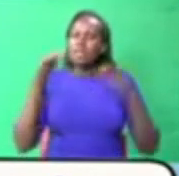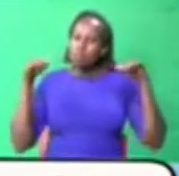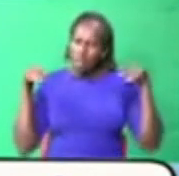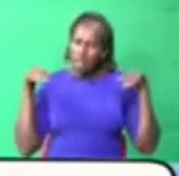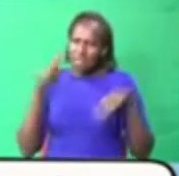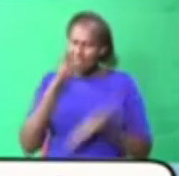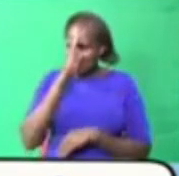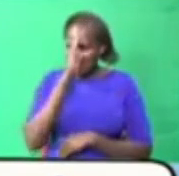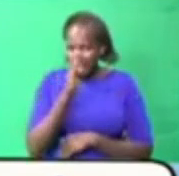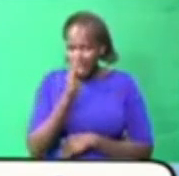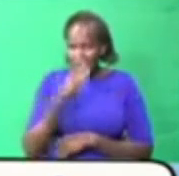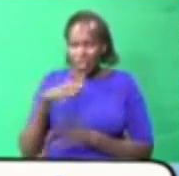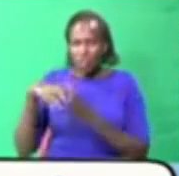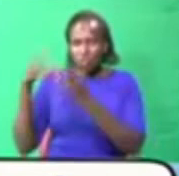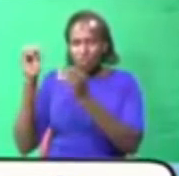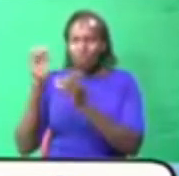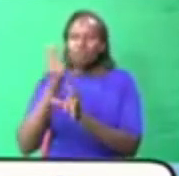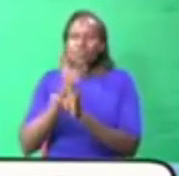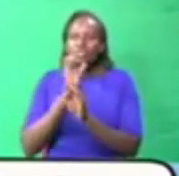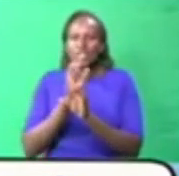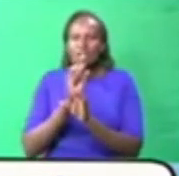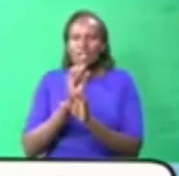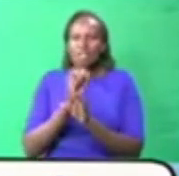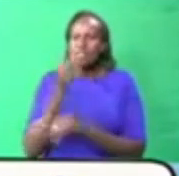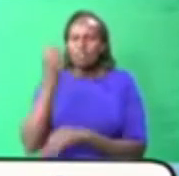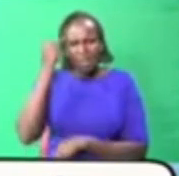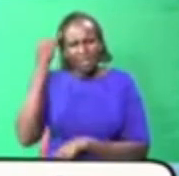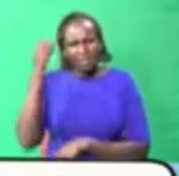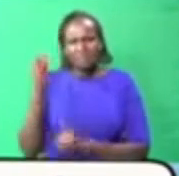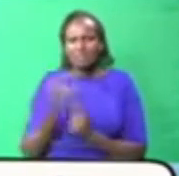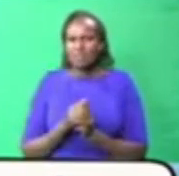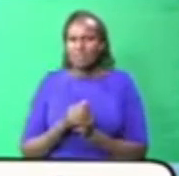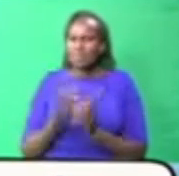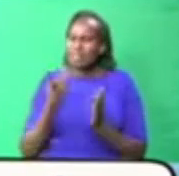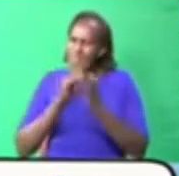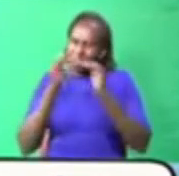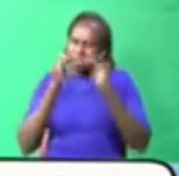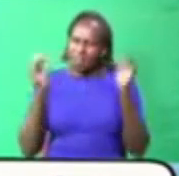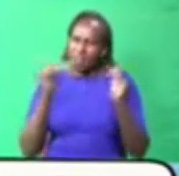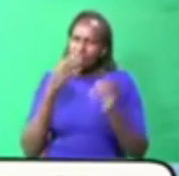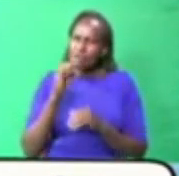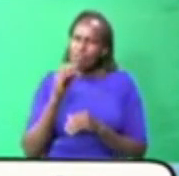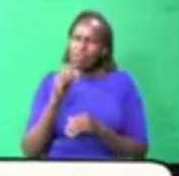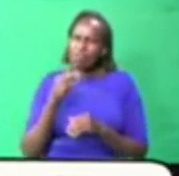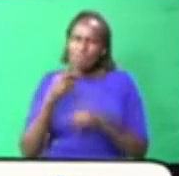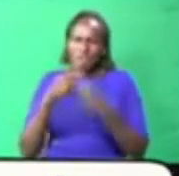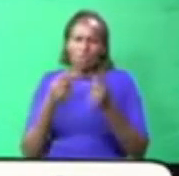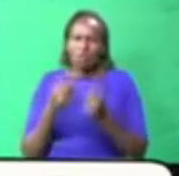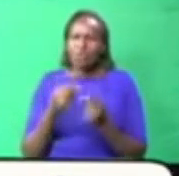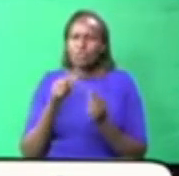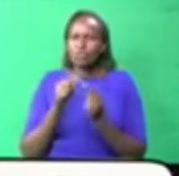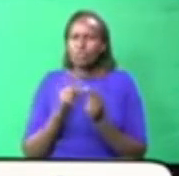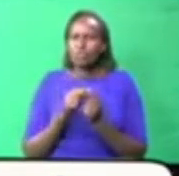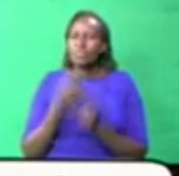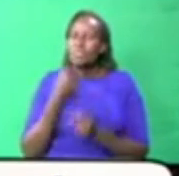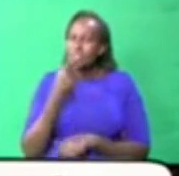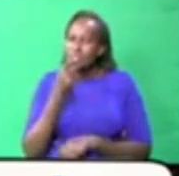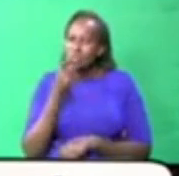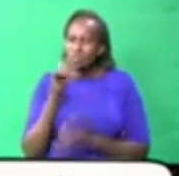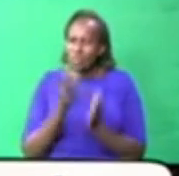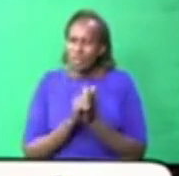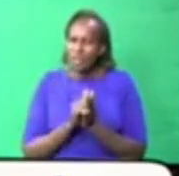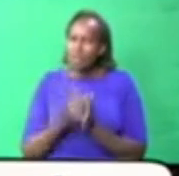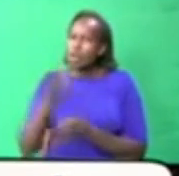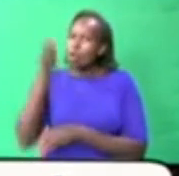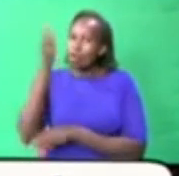Jumapili, tuende kule kanisani kwa mbwewe. Imagine that level, that is the level we have gone to. Nikuambia hivi, yakomba